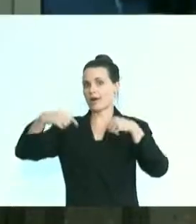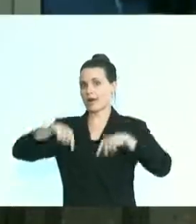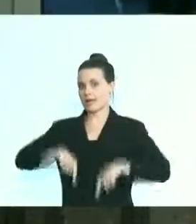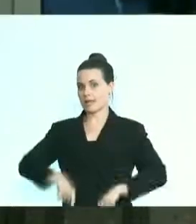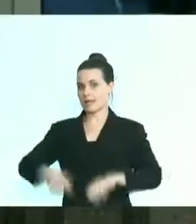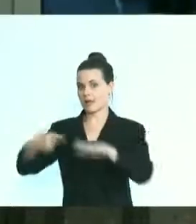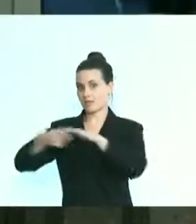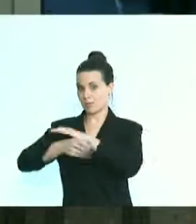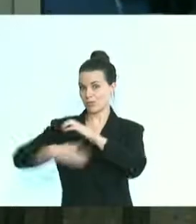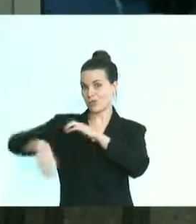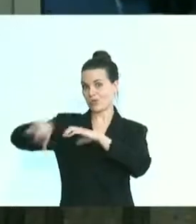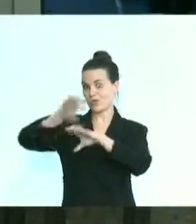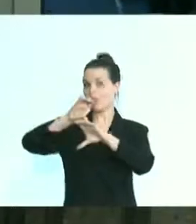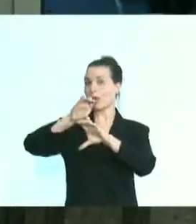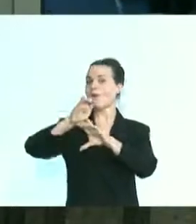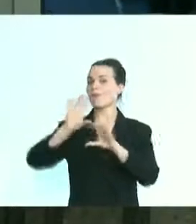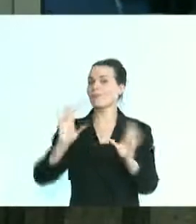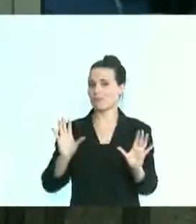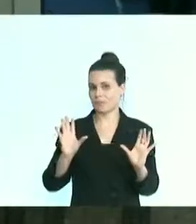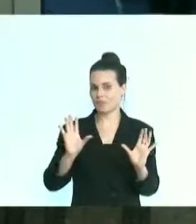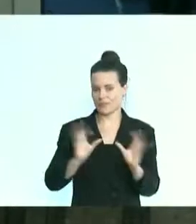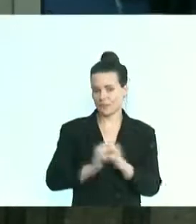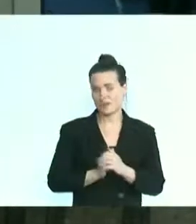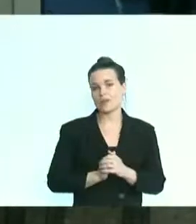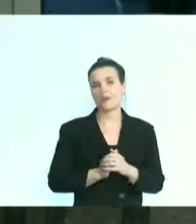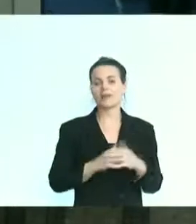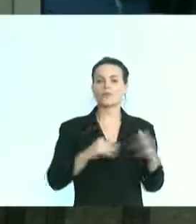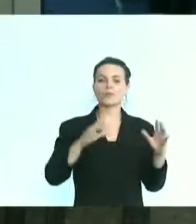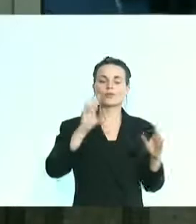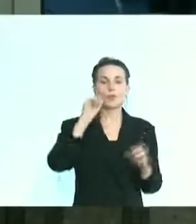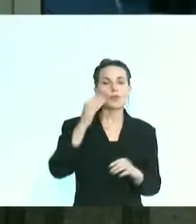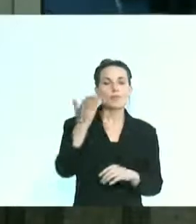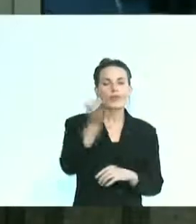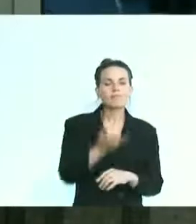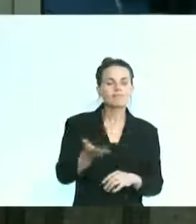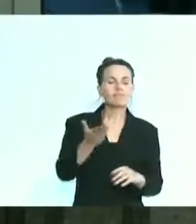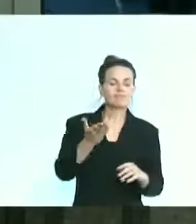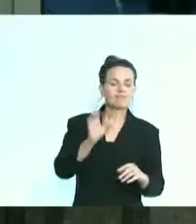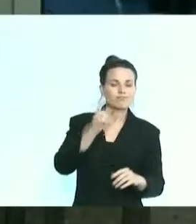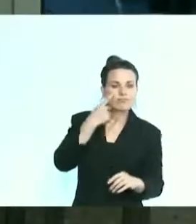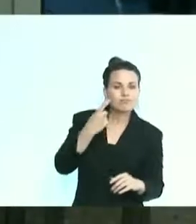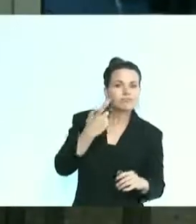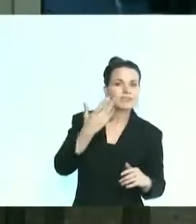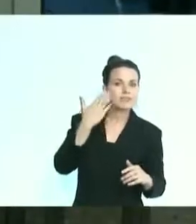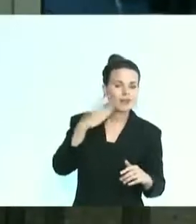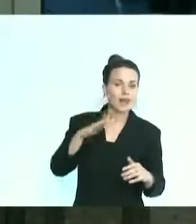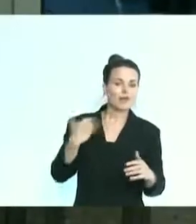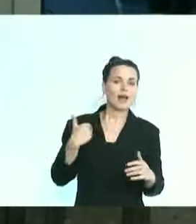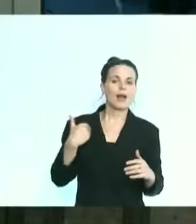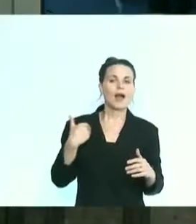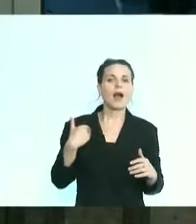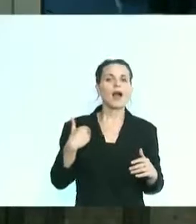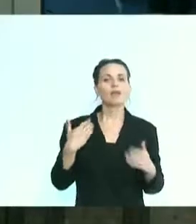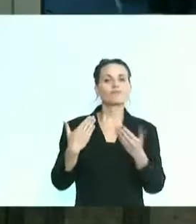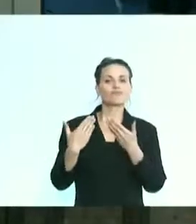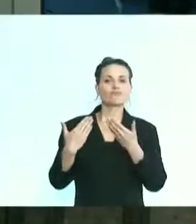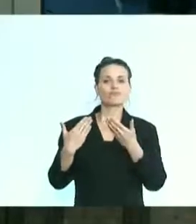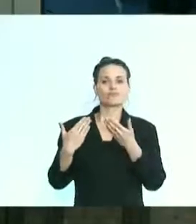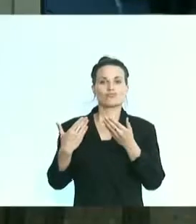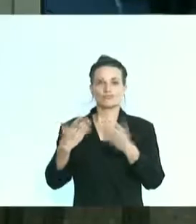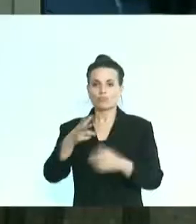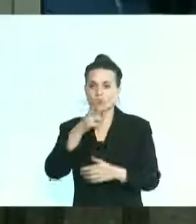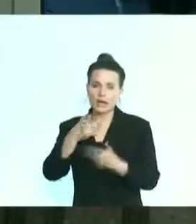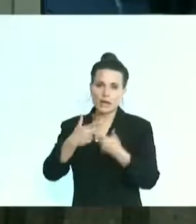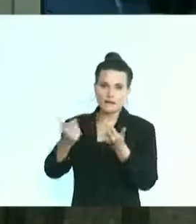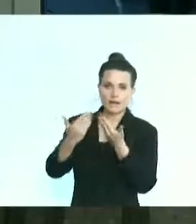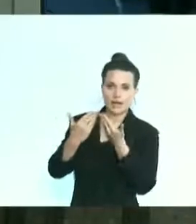à vos côtés. C'est pour ça que nous avons entendu, bien sûr, la réouverture hein, des lieux de vie, de quotidien, pour vous accompagner et en faire aussi